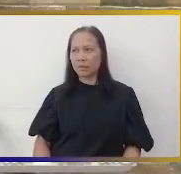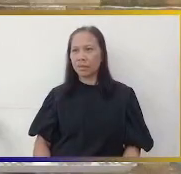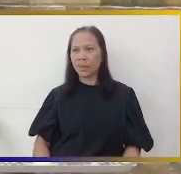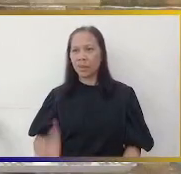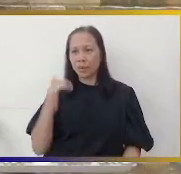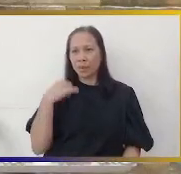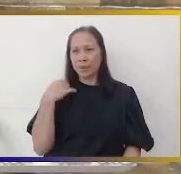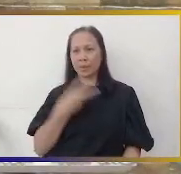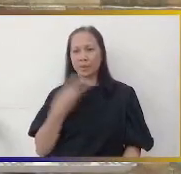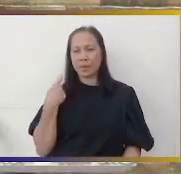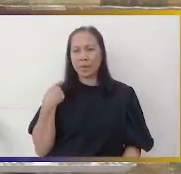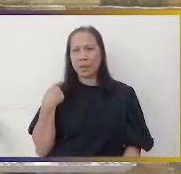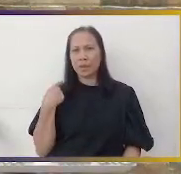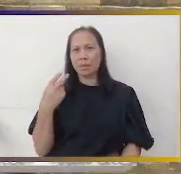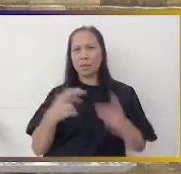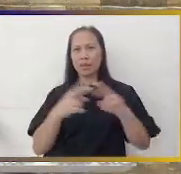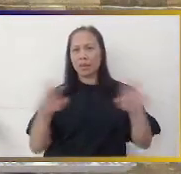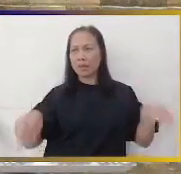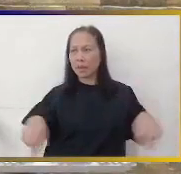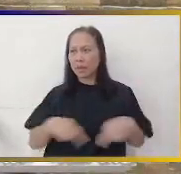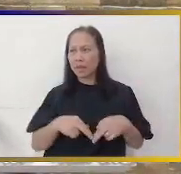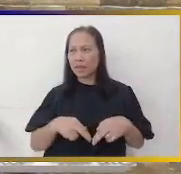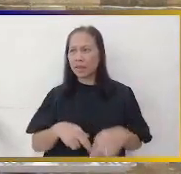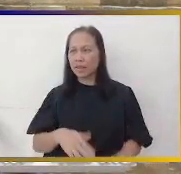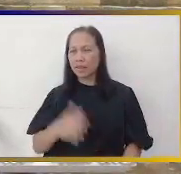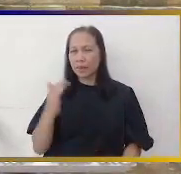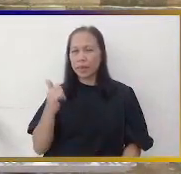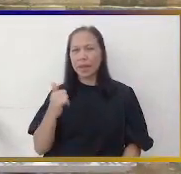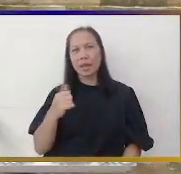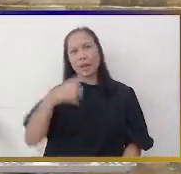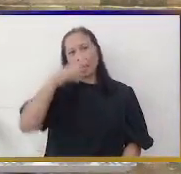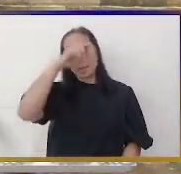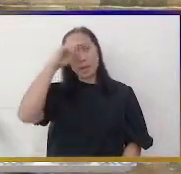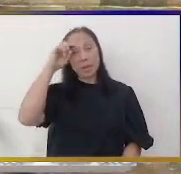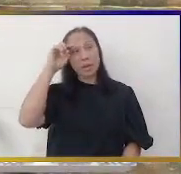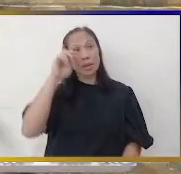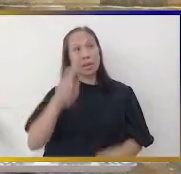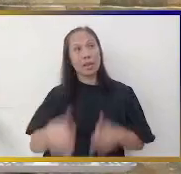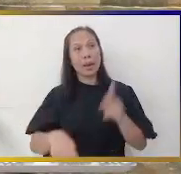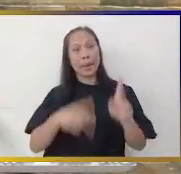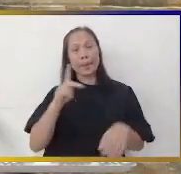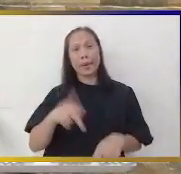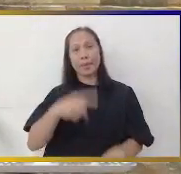Yes because it house the people of